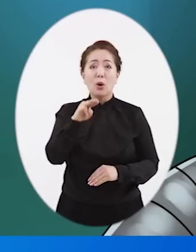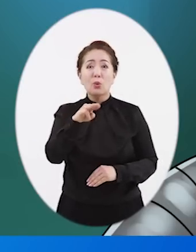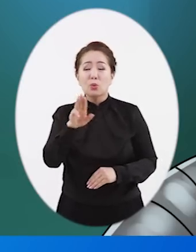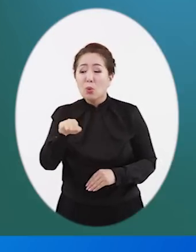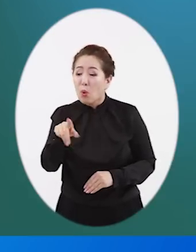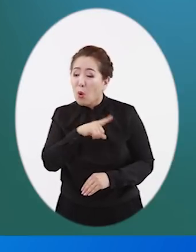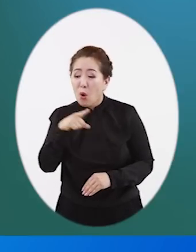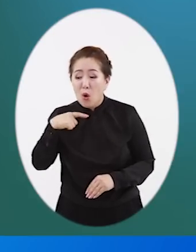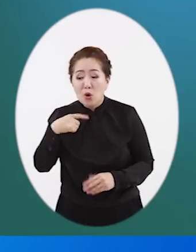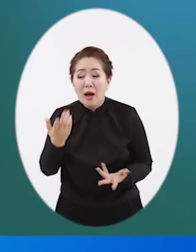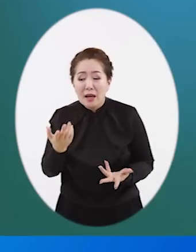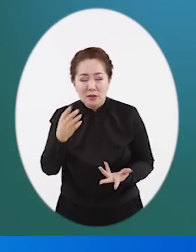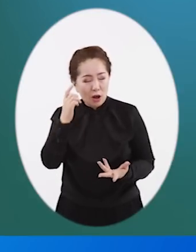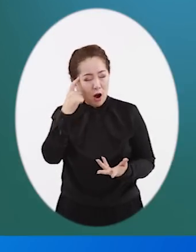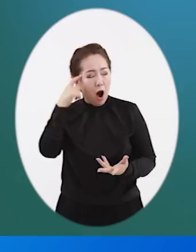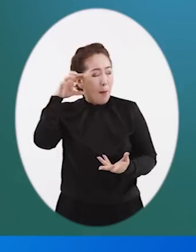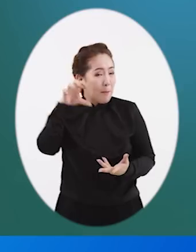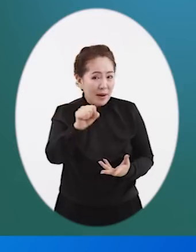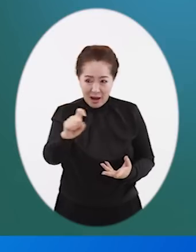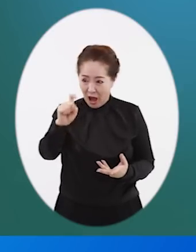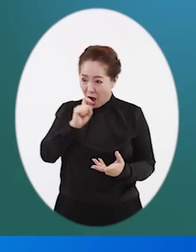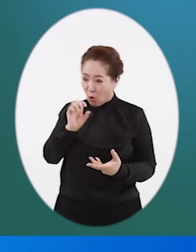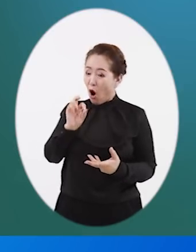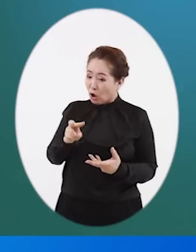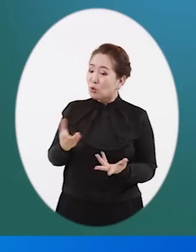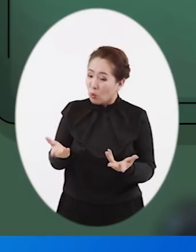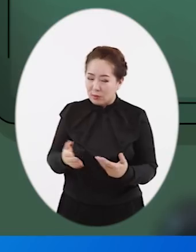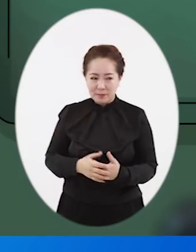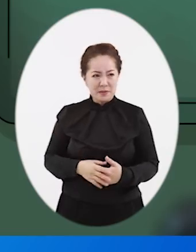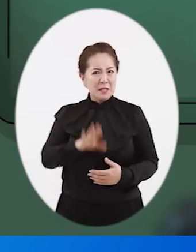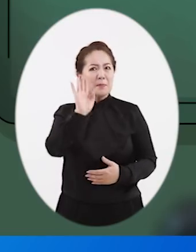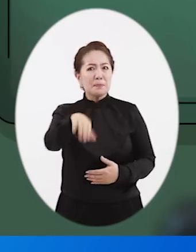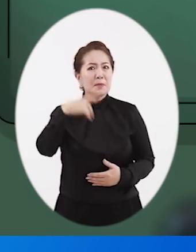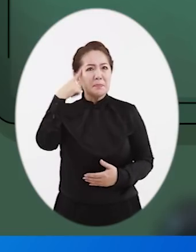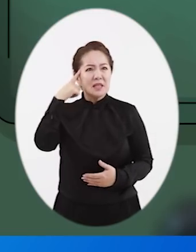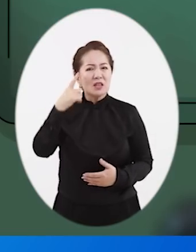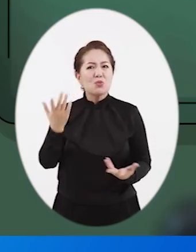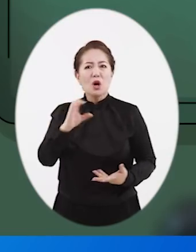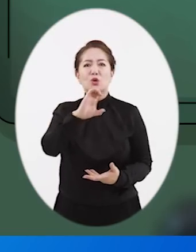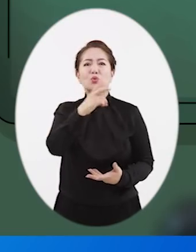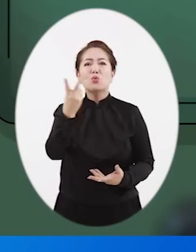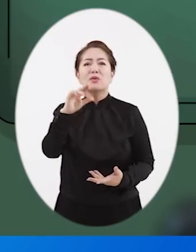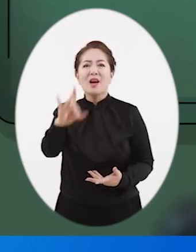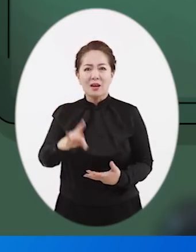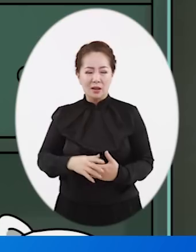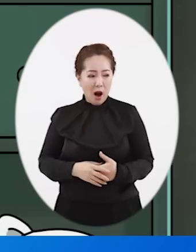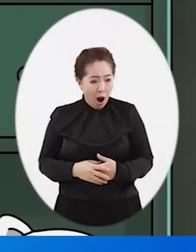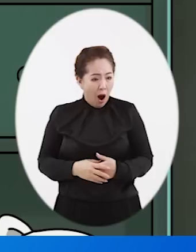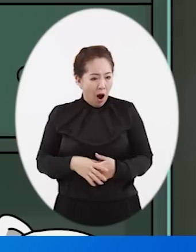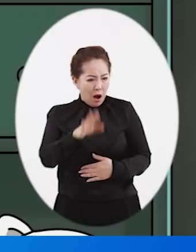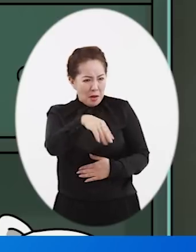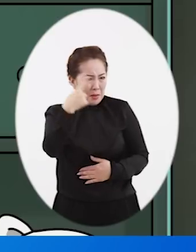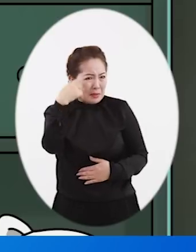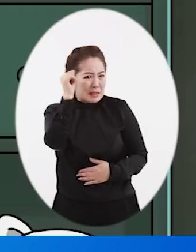иржээ. Харин тунх нөгөө онцгоныхоо хариуг мэдсэн үү? Мэднэ. Би мэдсэн. Сүүдэр.